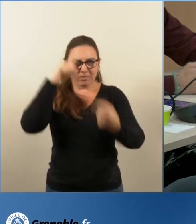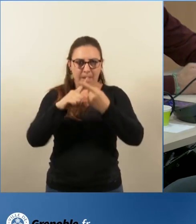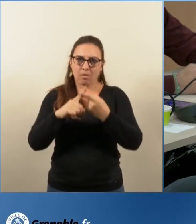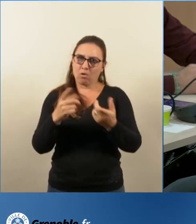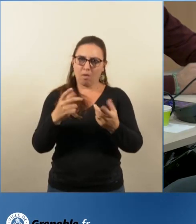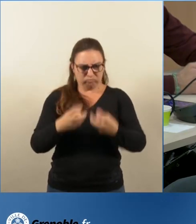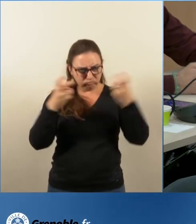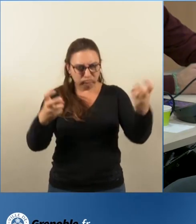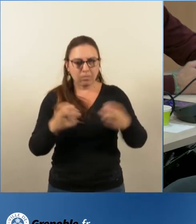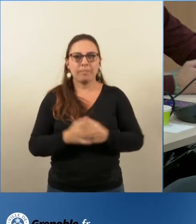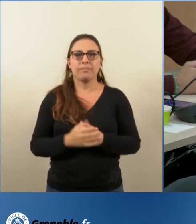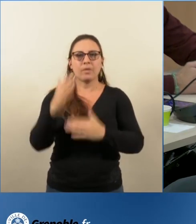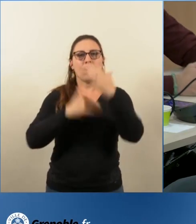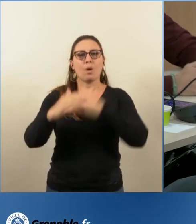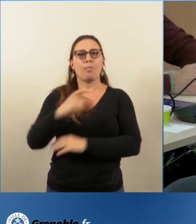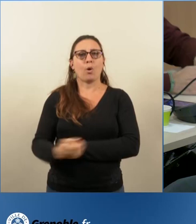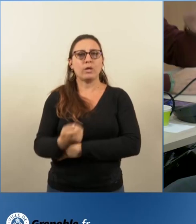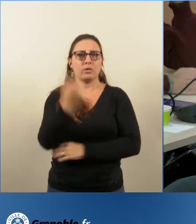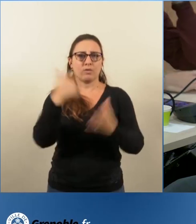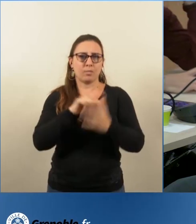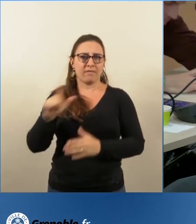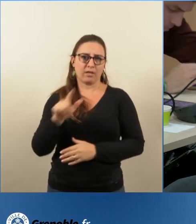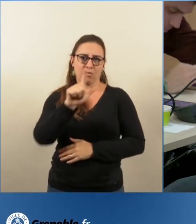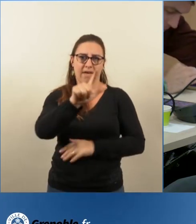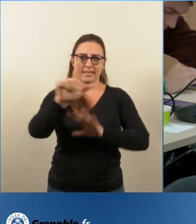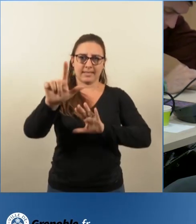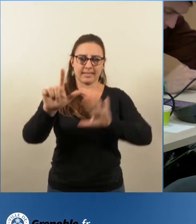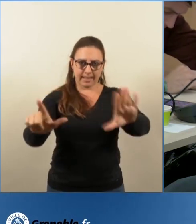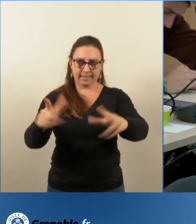mis en oeuvre du plan éducatif 2022 2027